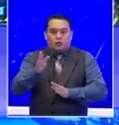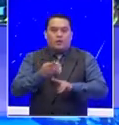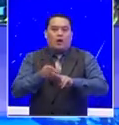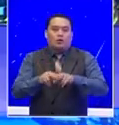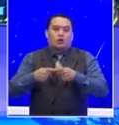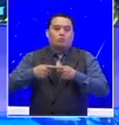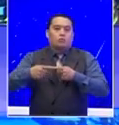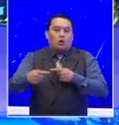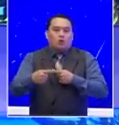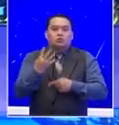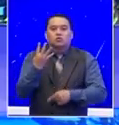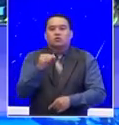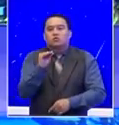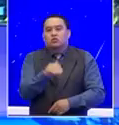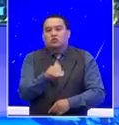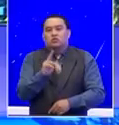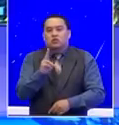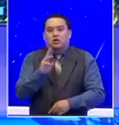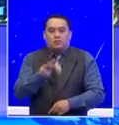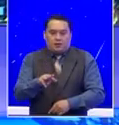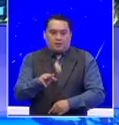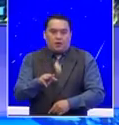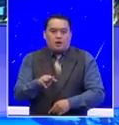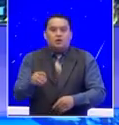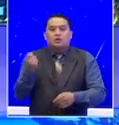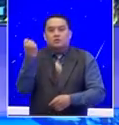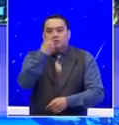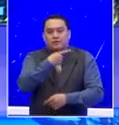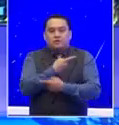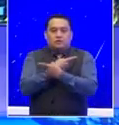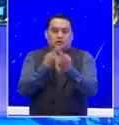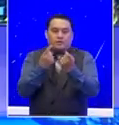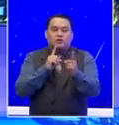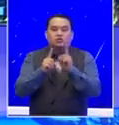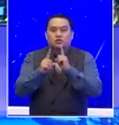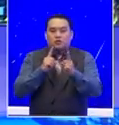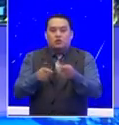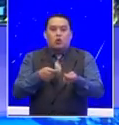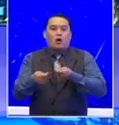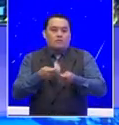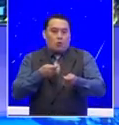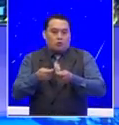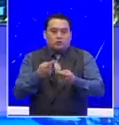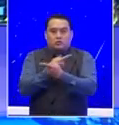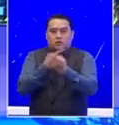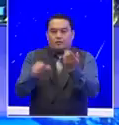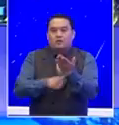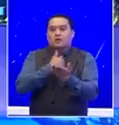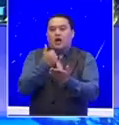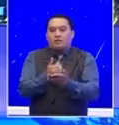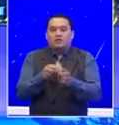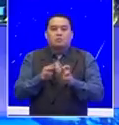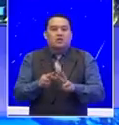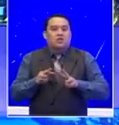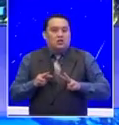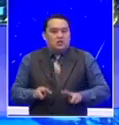Общая протяженность их составит 4 тысячи километров. Об этом стало известно в ходе селекторного заседания правительства. Как заявил глава Кабмина Аскар